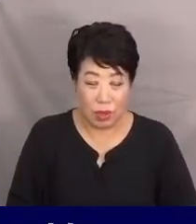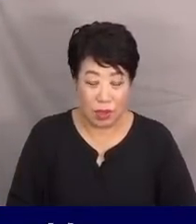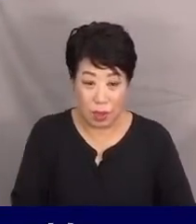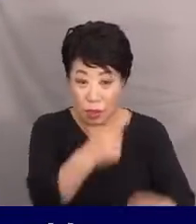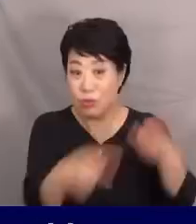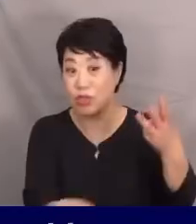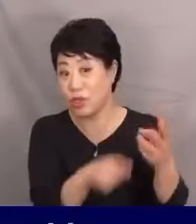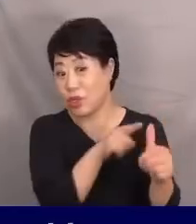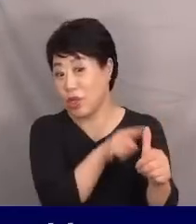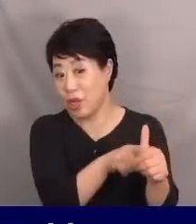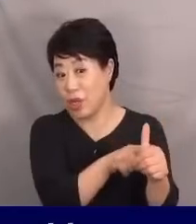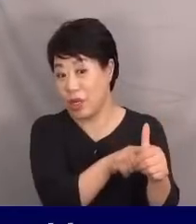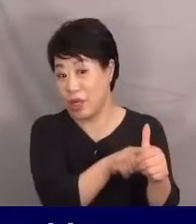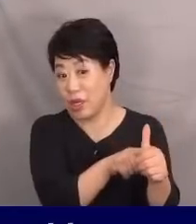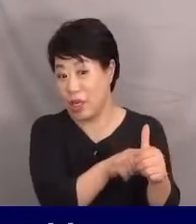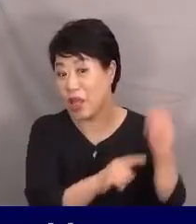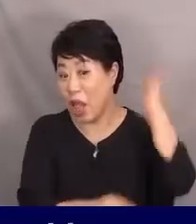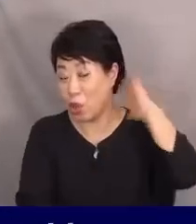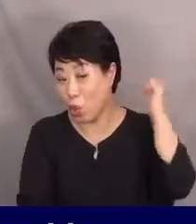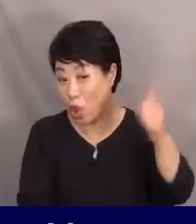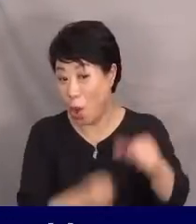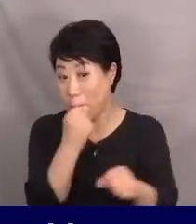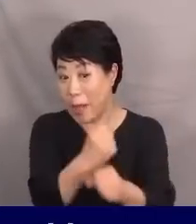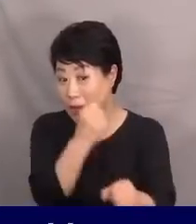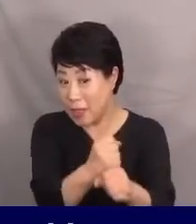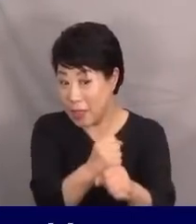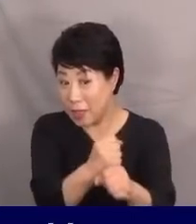윤석열 대통령 만들기 일환으로